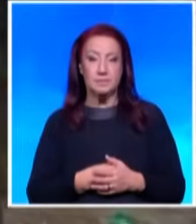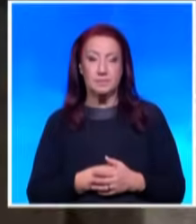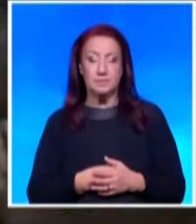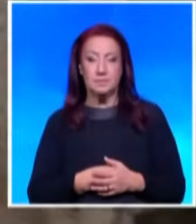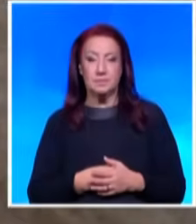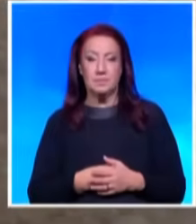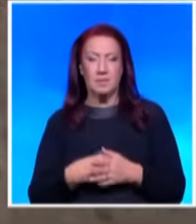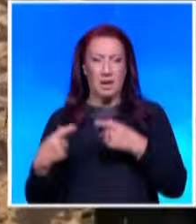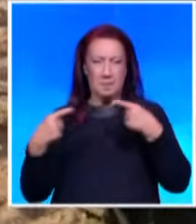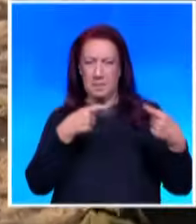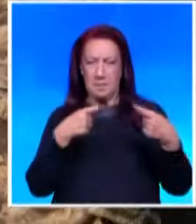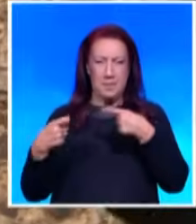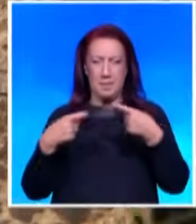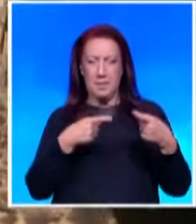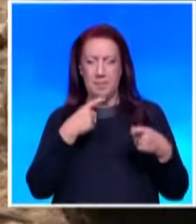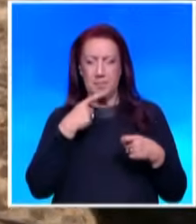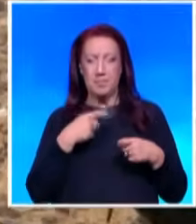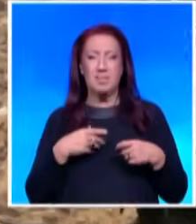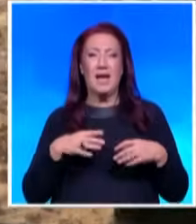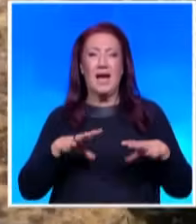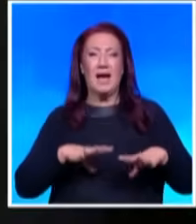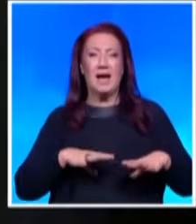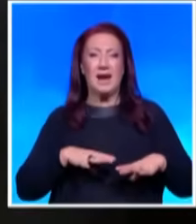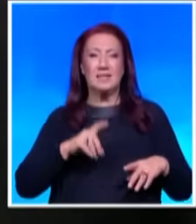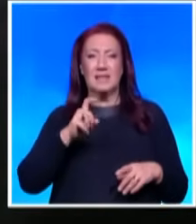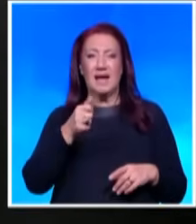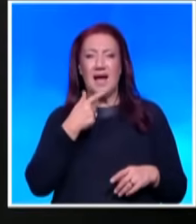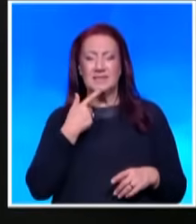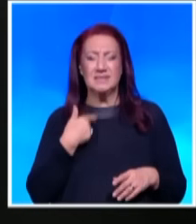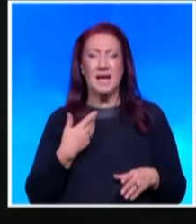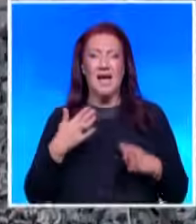Сраженията в предградията на град Газа се водят къща за къща.